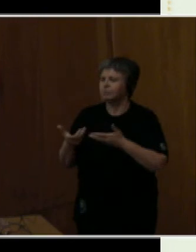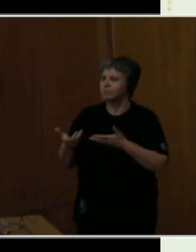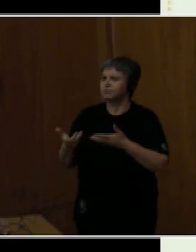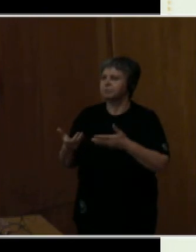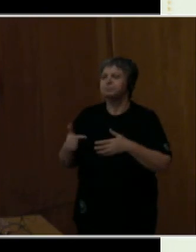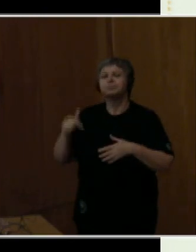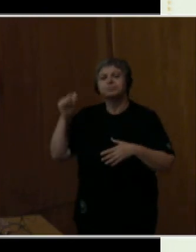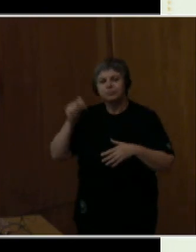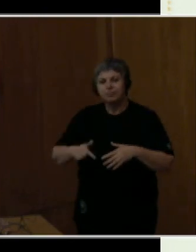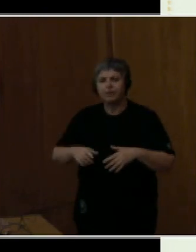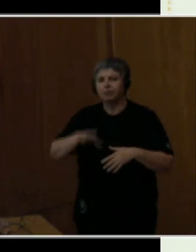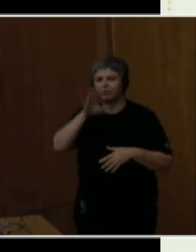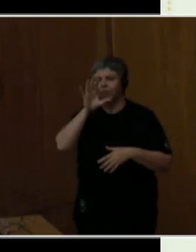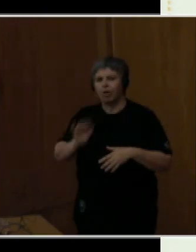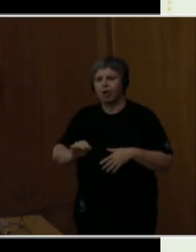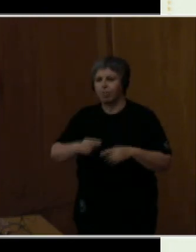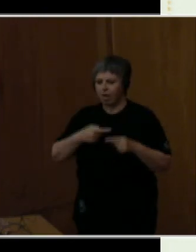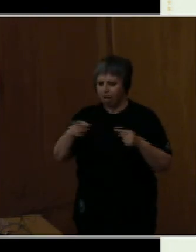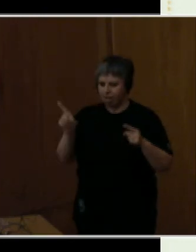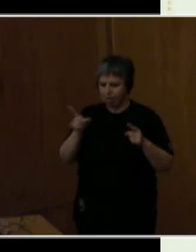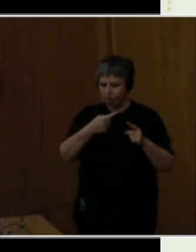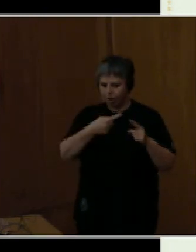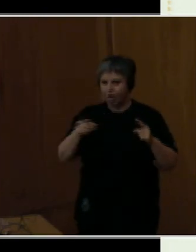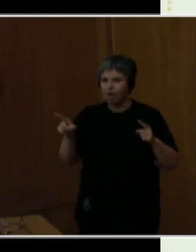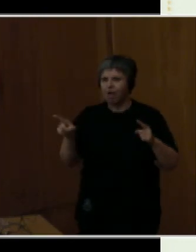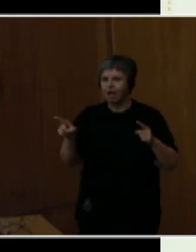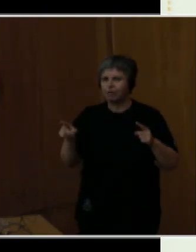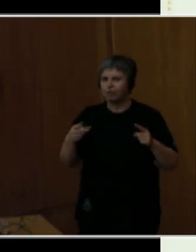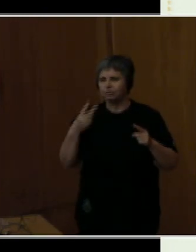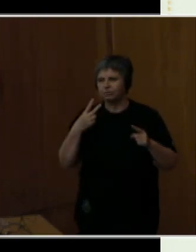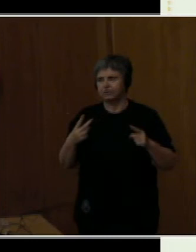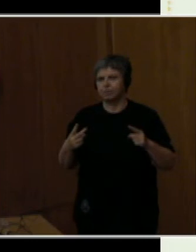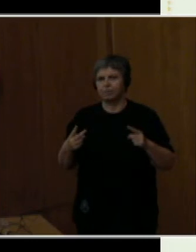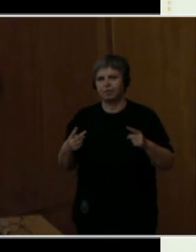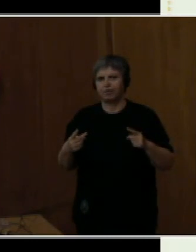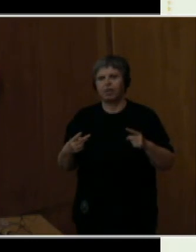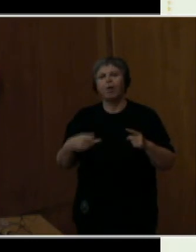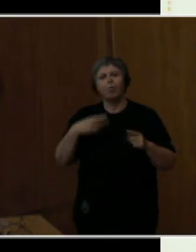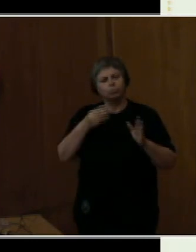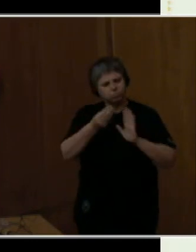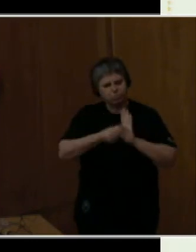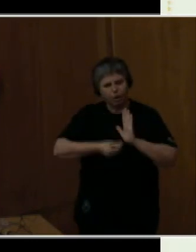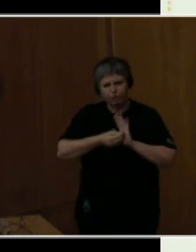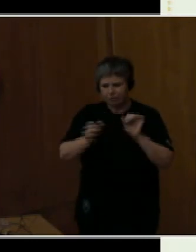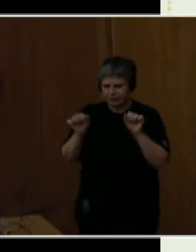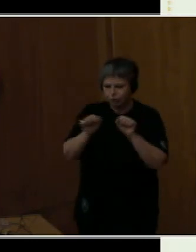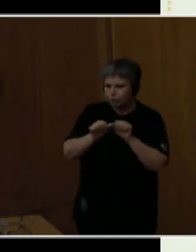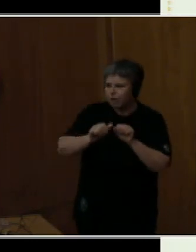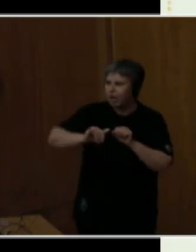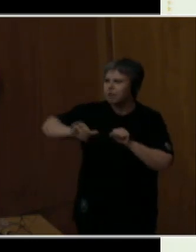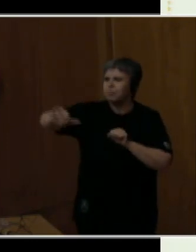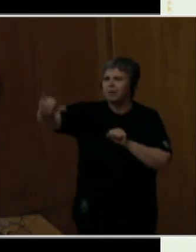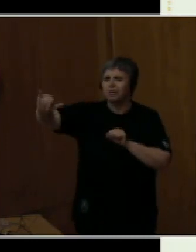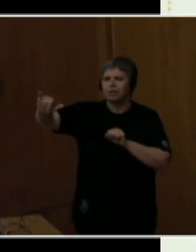να ποικίλει πολύ και μπορεί να είναι αρκετά μικρή, αλλά και μπορεί να είναι και χιλιόμετρα. Και τι σημαίνει αυτό